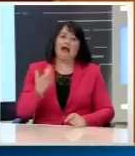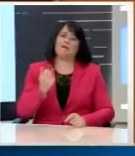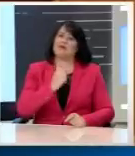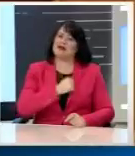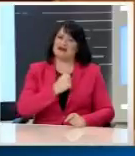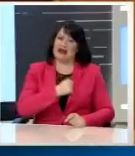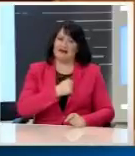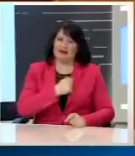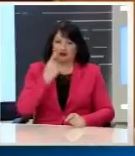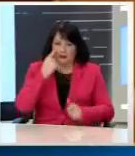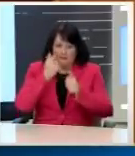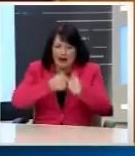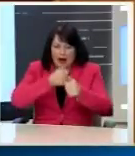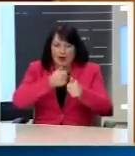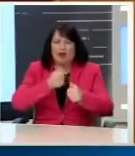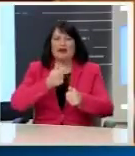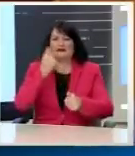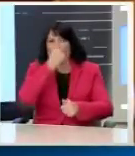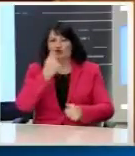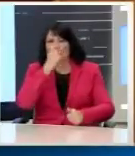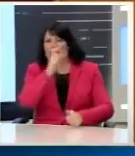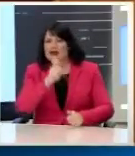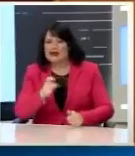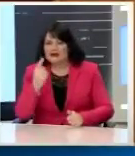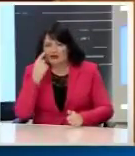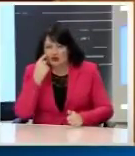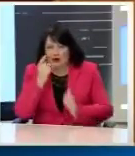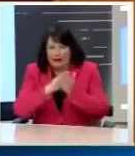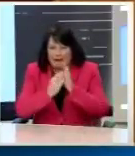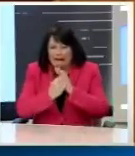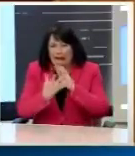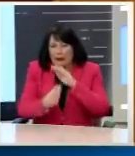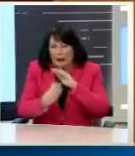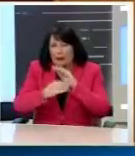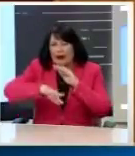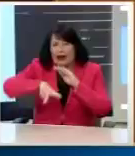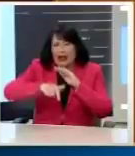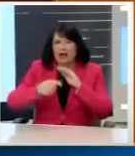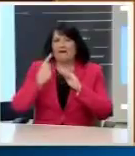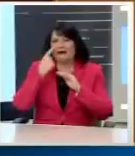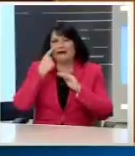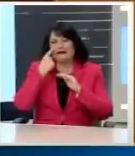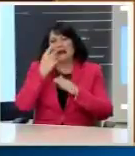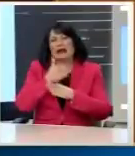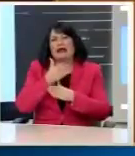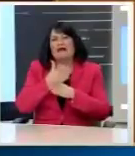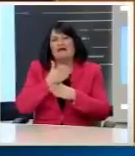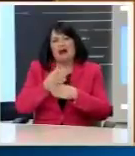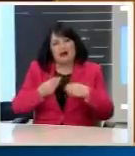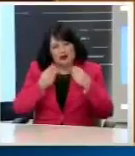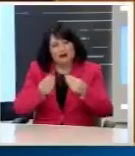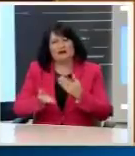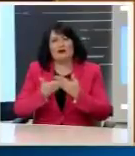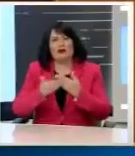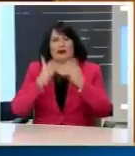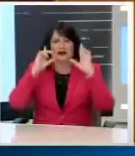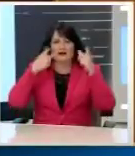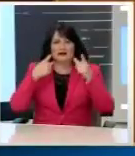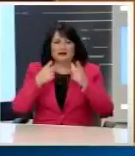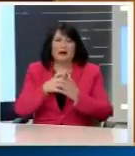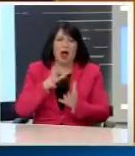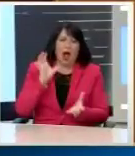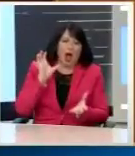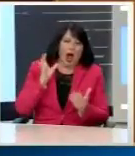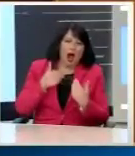θεωρείτε ότι με το να λειτουργείτε ως παρακράτος προσφέρετε υπηρεσίες στη δημοκρατία, τότε εγώ παραμένω άφωνος, αλλά